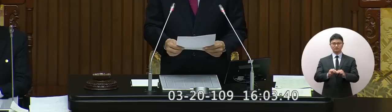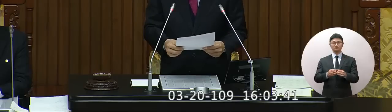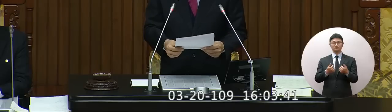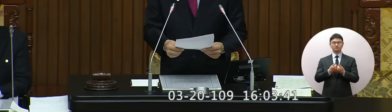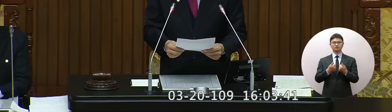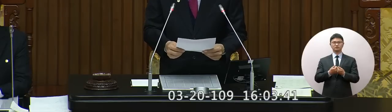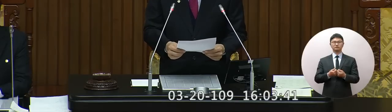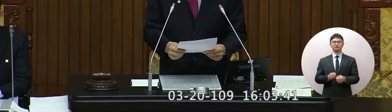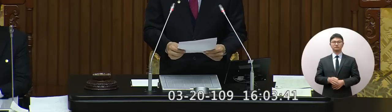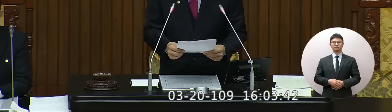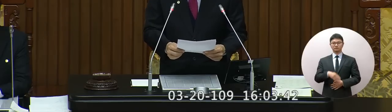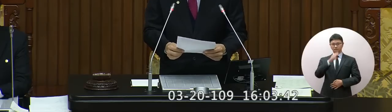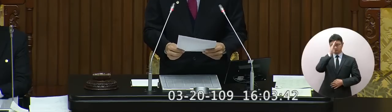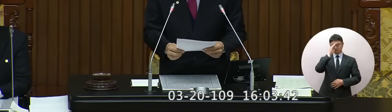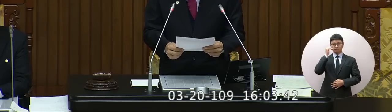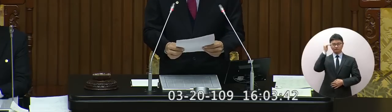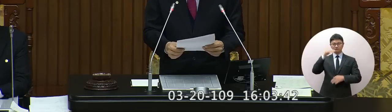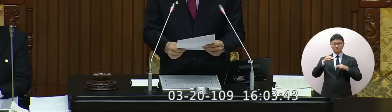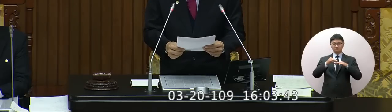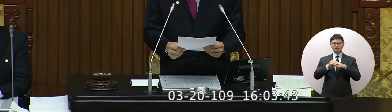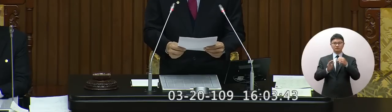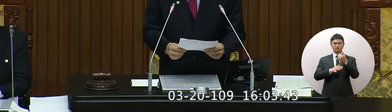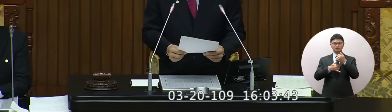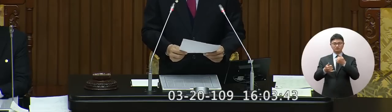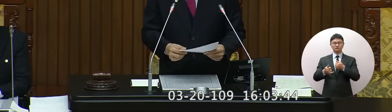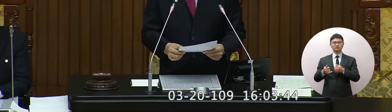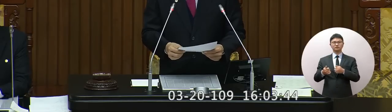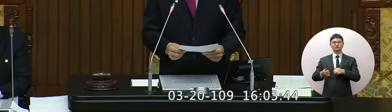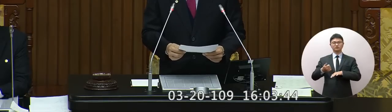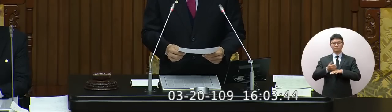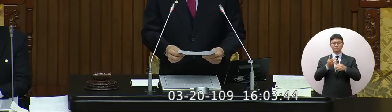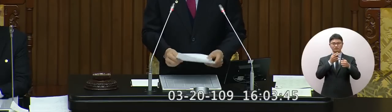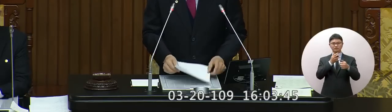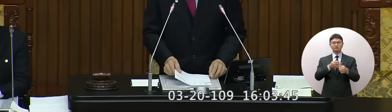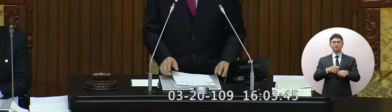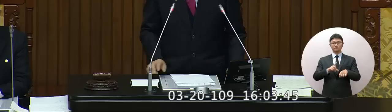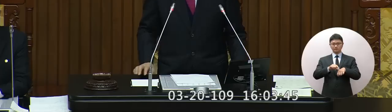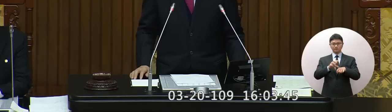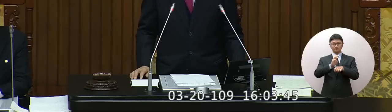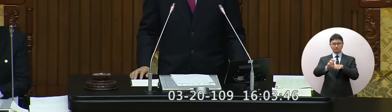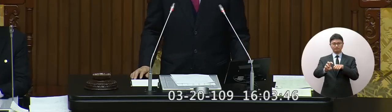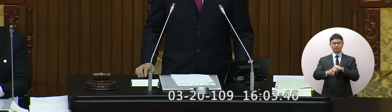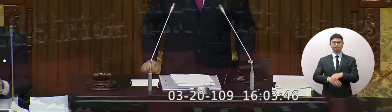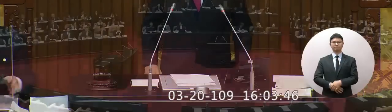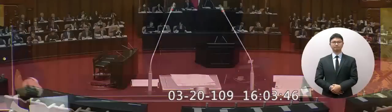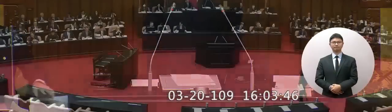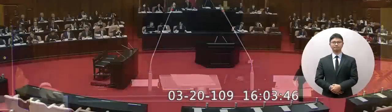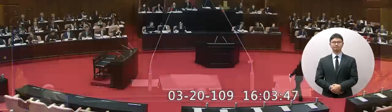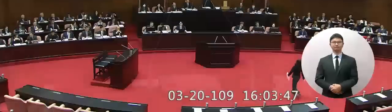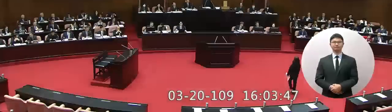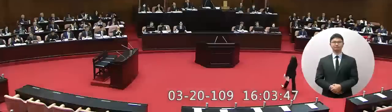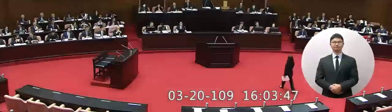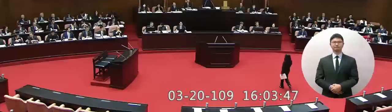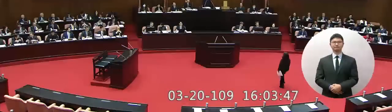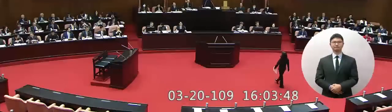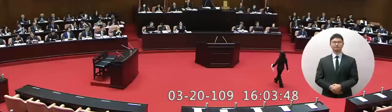开会，请高金素梅委员咨询，询答时间为30分钟。